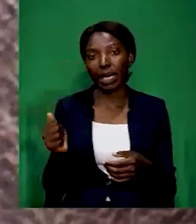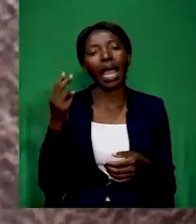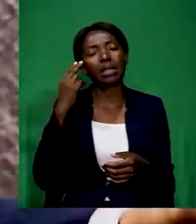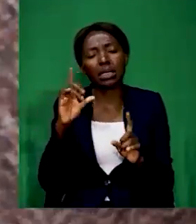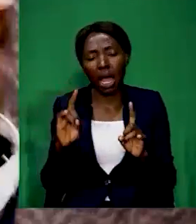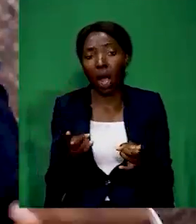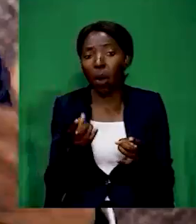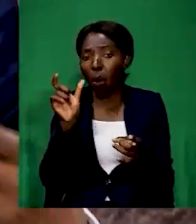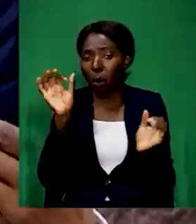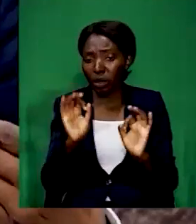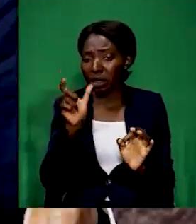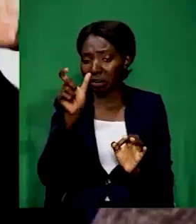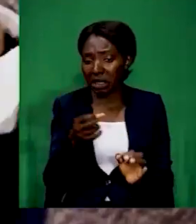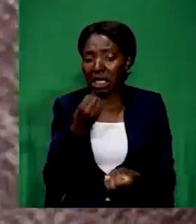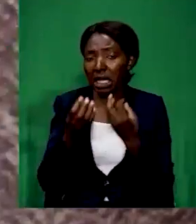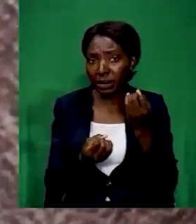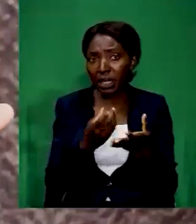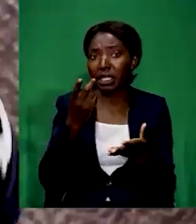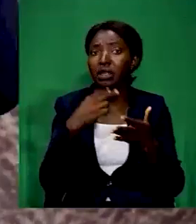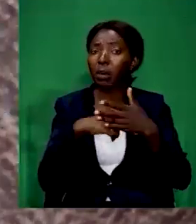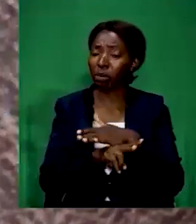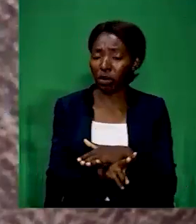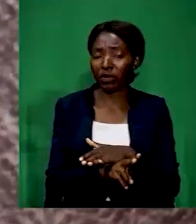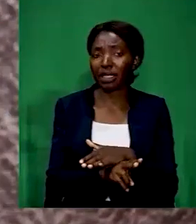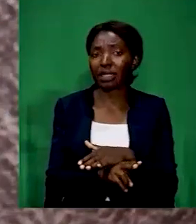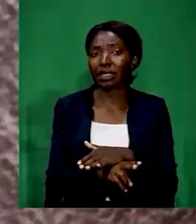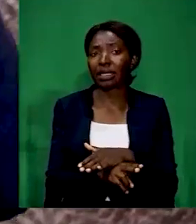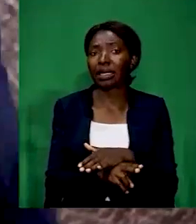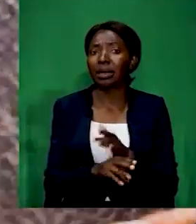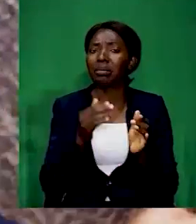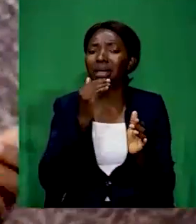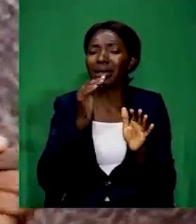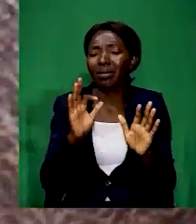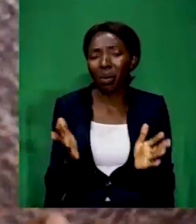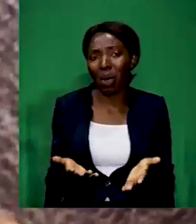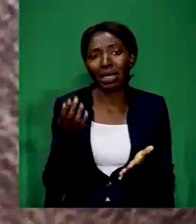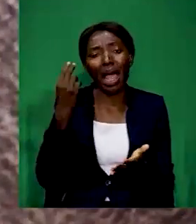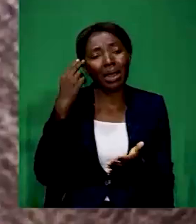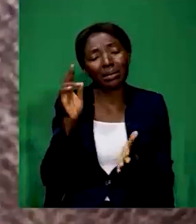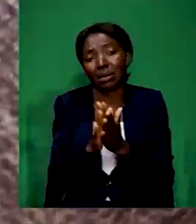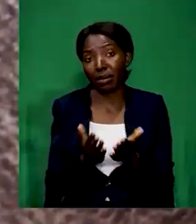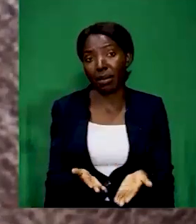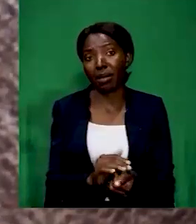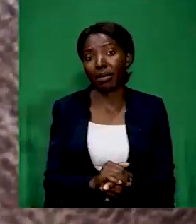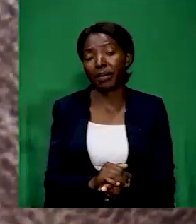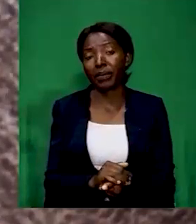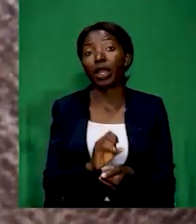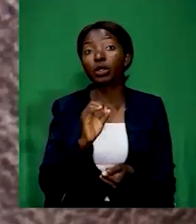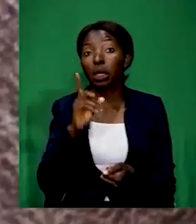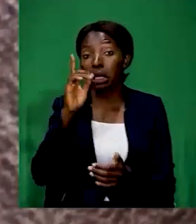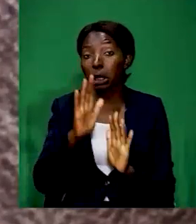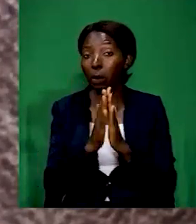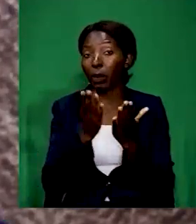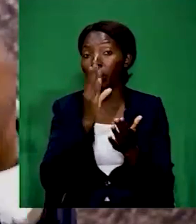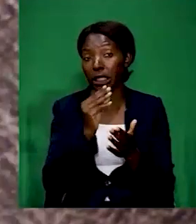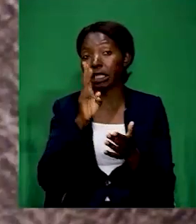pasina anonditsanangurira. Uyu muprofita ari kuzvireva kana kuti ari kureva umwe munhu. Now Bible rinoti, and